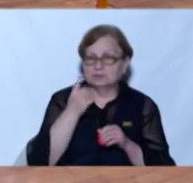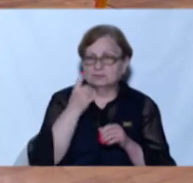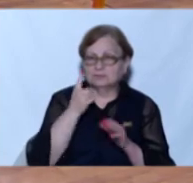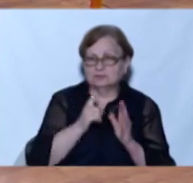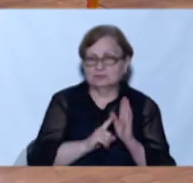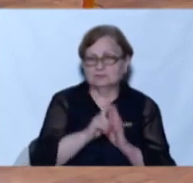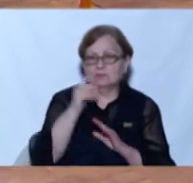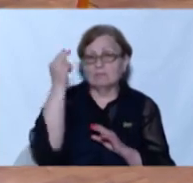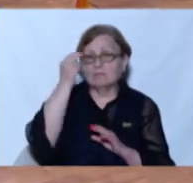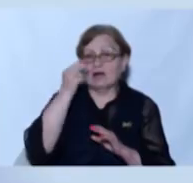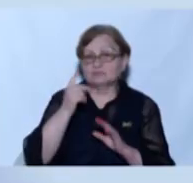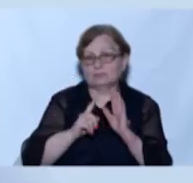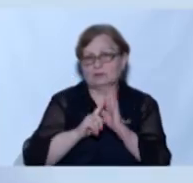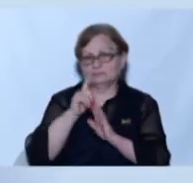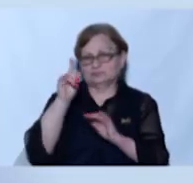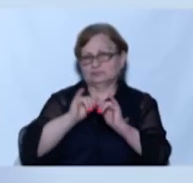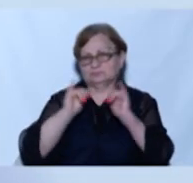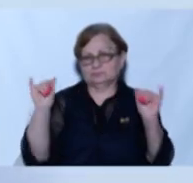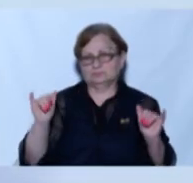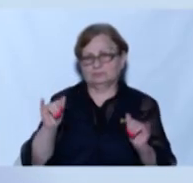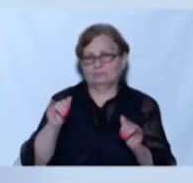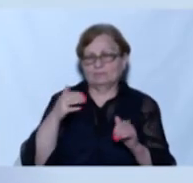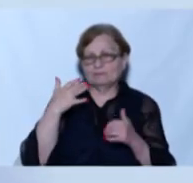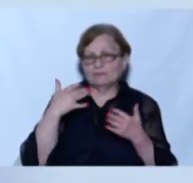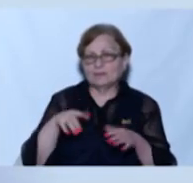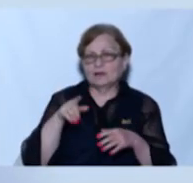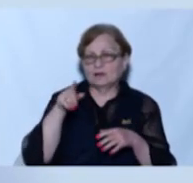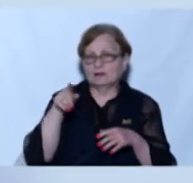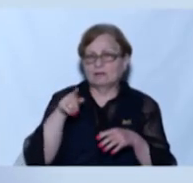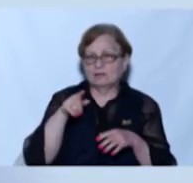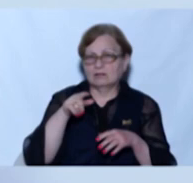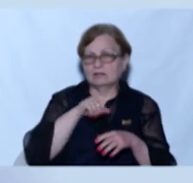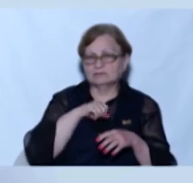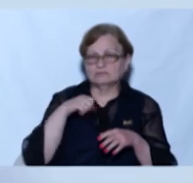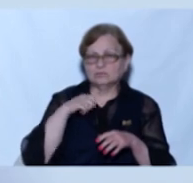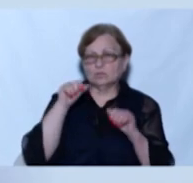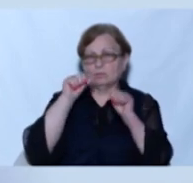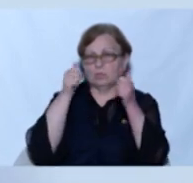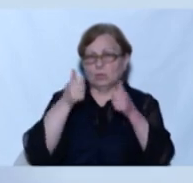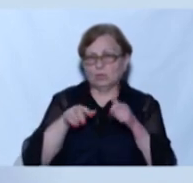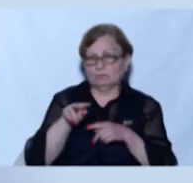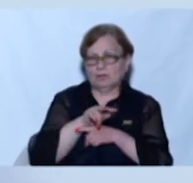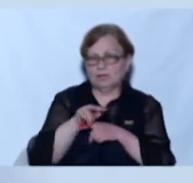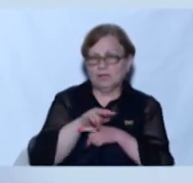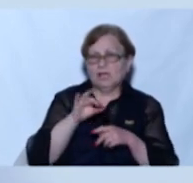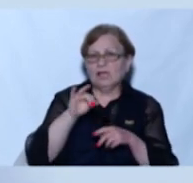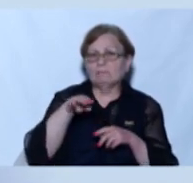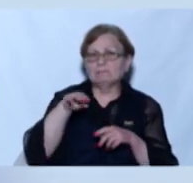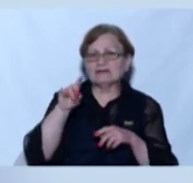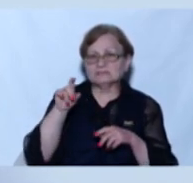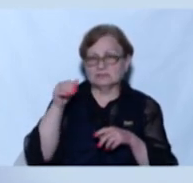სწორედ მხატრობამ მოიტანა ხელოვნებაში. და შეიძლება ითქვას, რომ თვითის ფორმა ლიტერატურული, რითიც იმპრესიონისტები